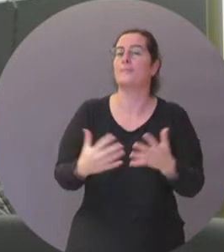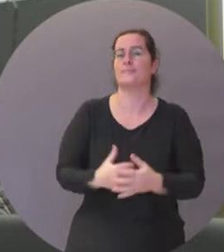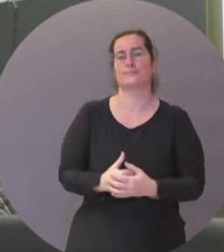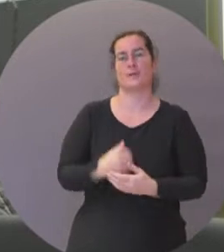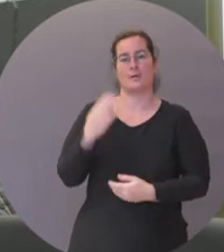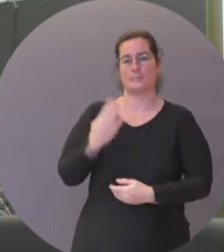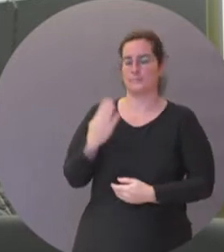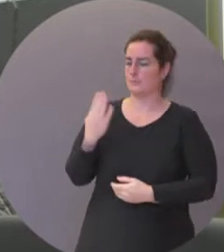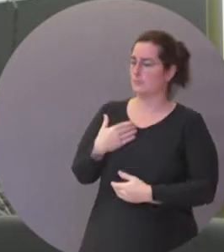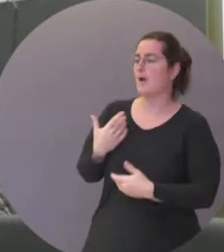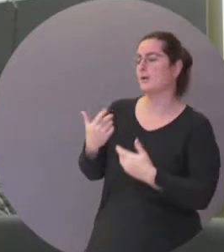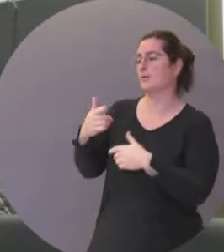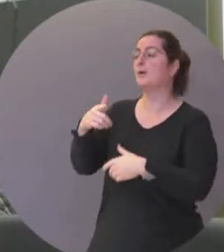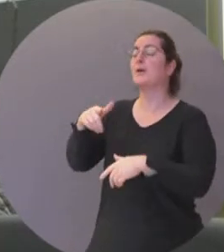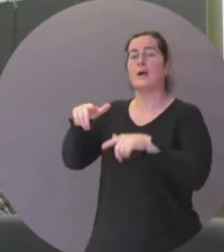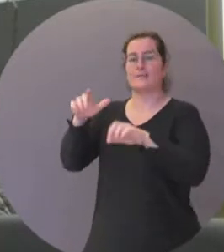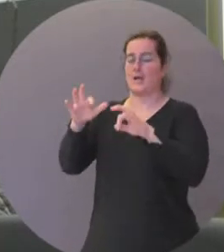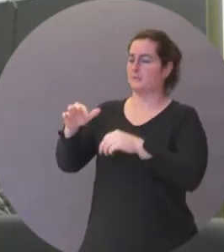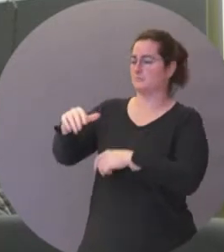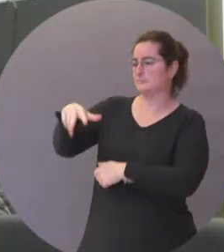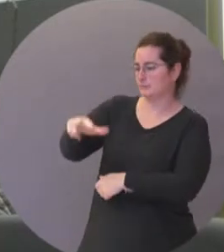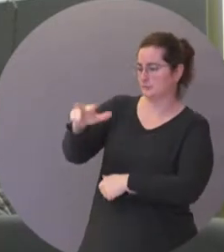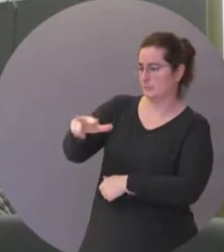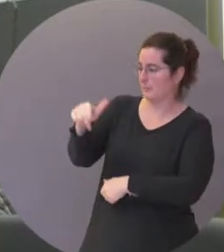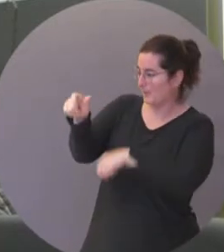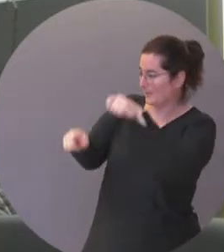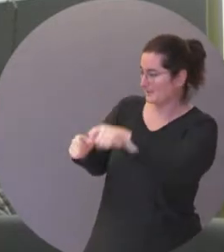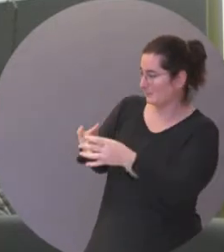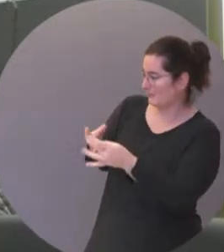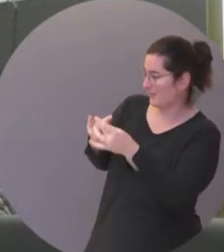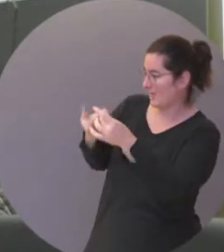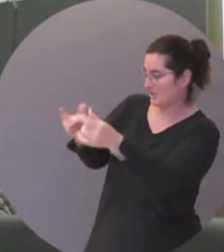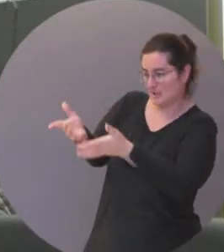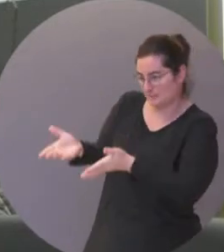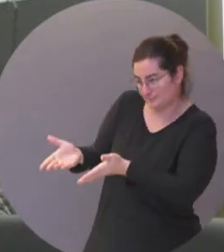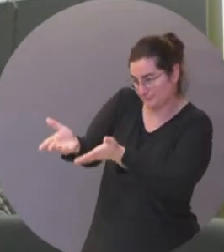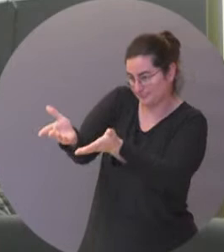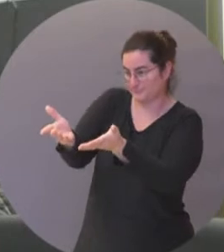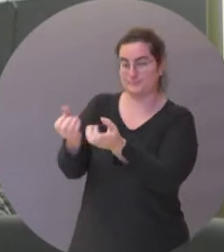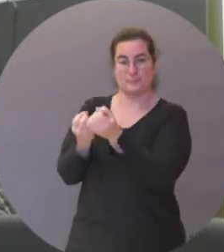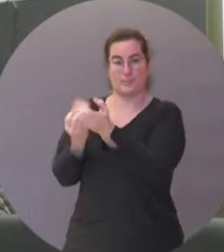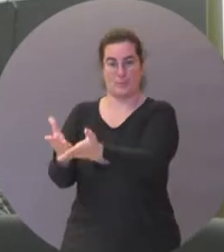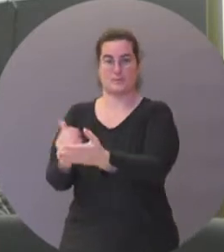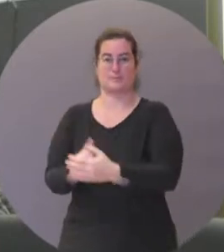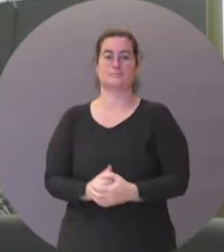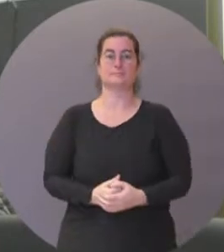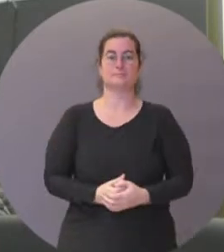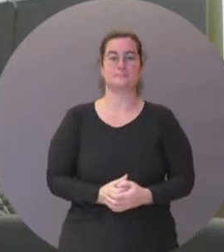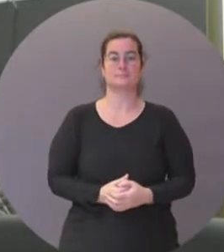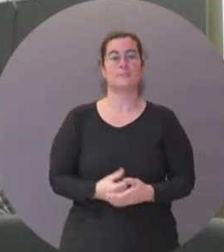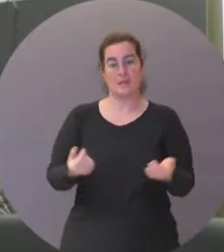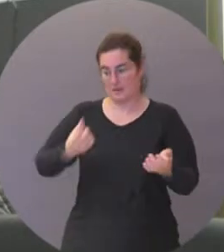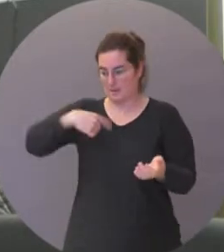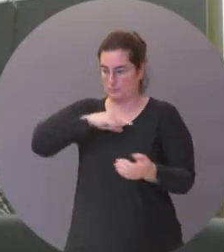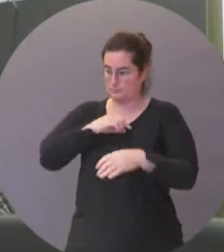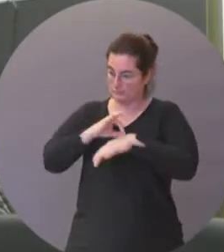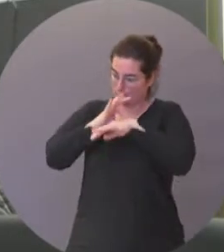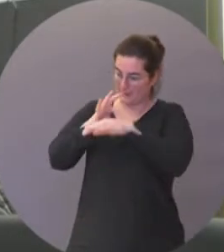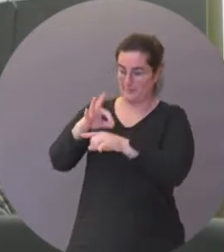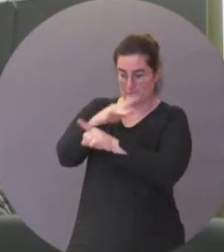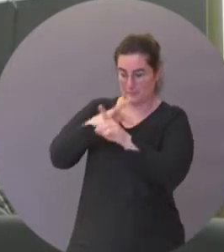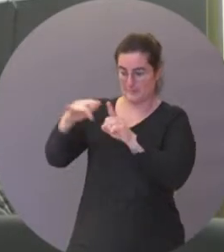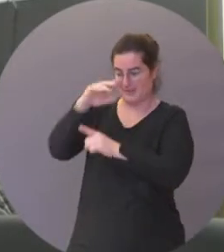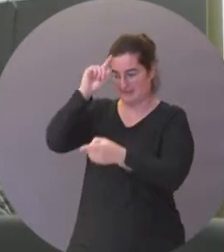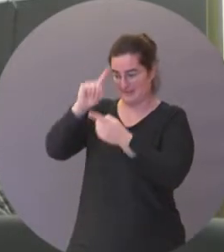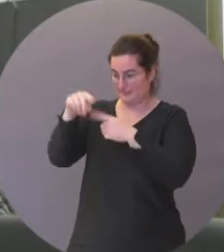au logement pour les plus fragiles c'est d'ailleurs un axe fort de notre action en matière d'accompagnement social que